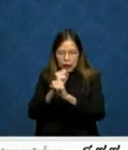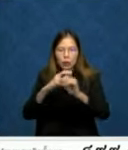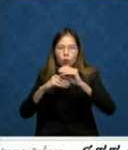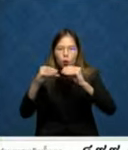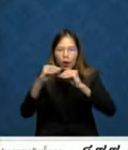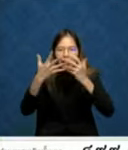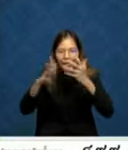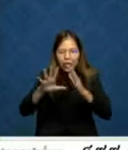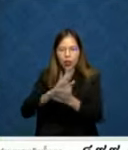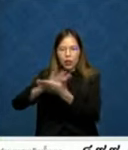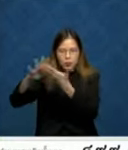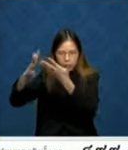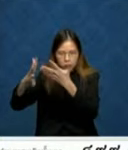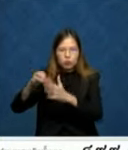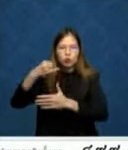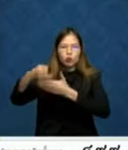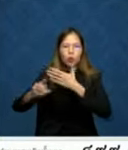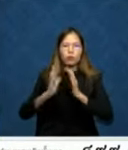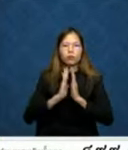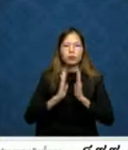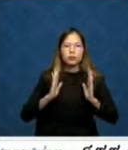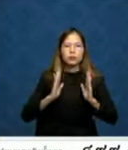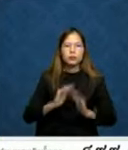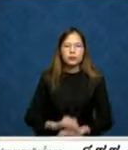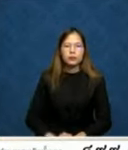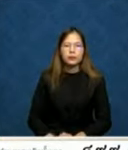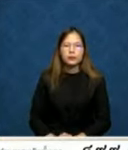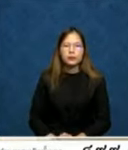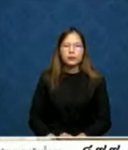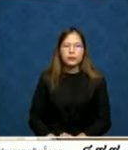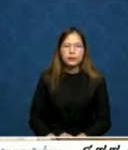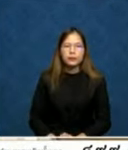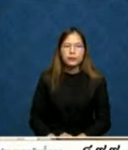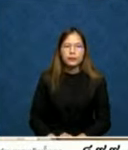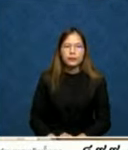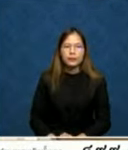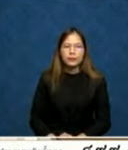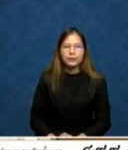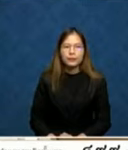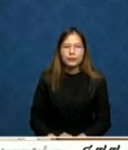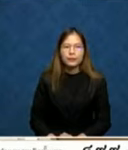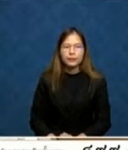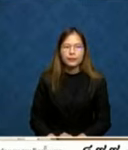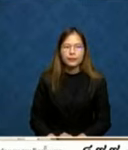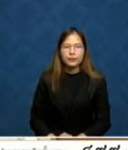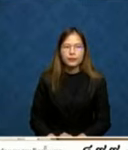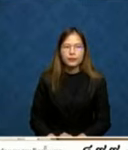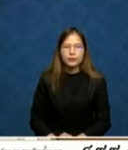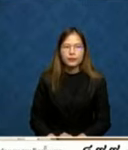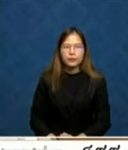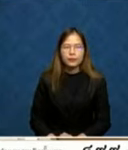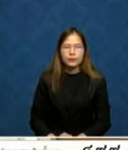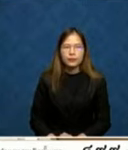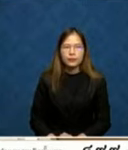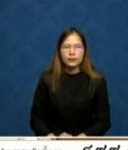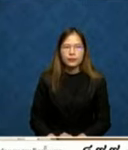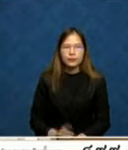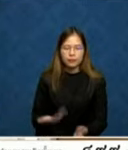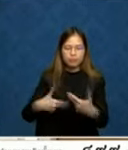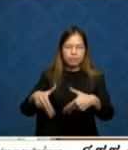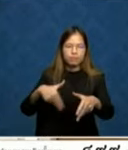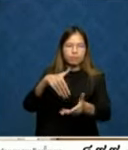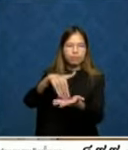ลังทำโครงการจบลงขอบคุณครับ ขอบคุณครับสภาผู้แทนราษฎรยินดีต้อนรับคณะประชาชน